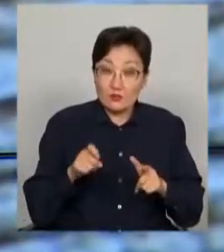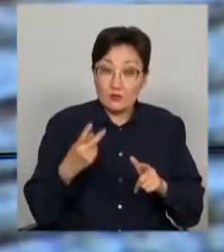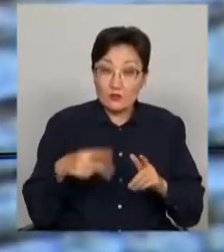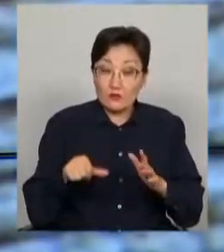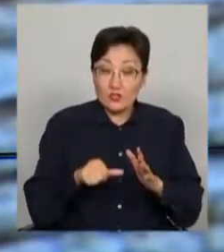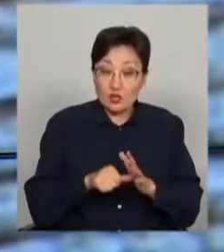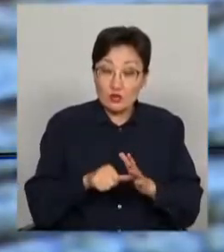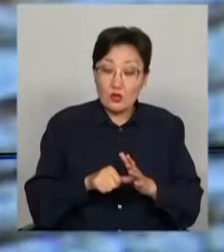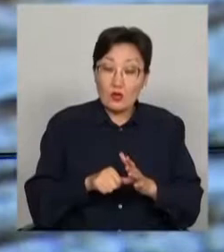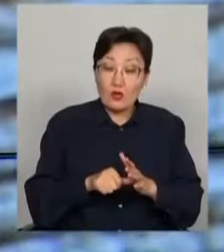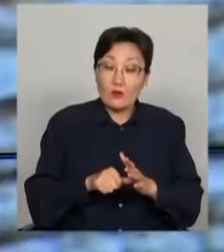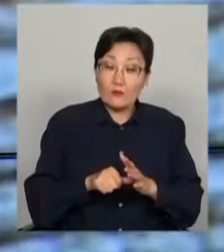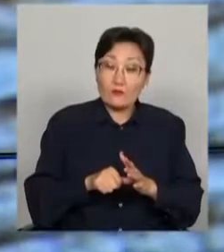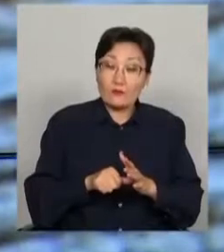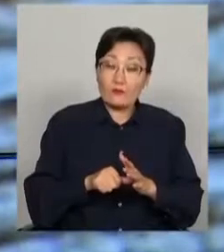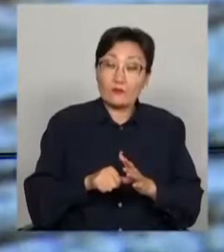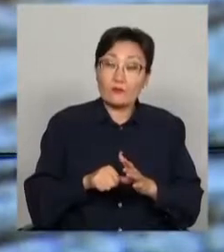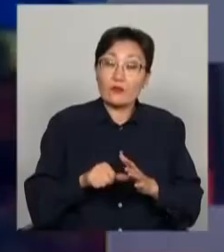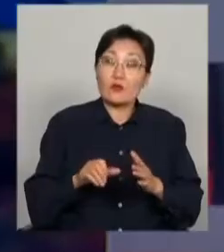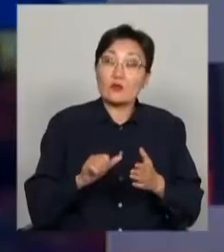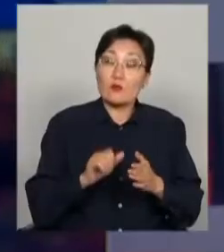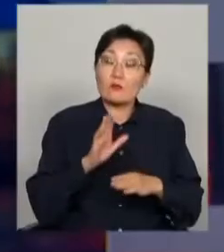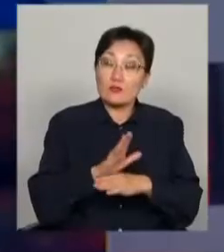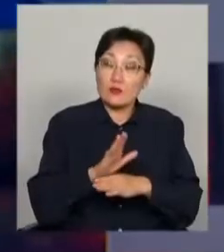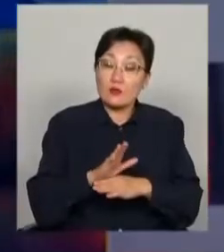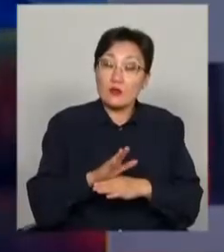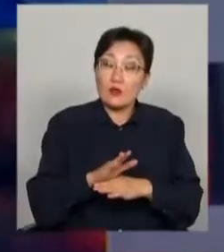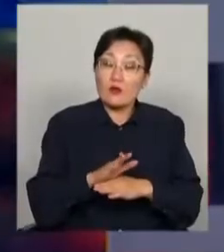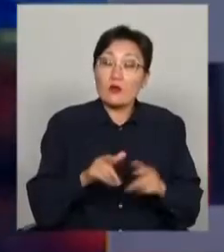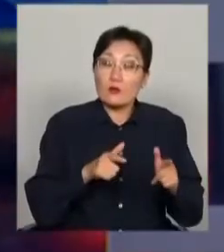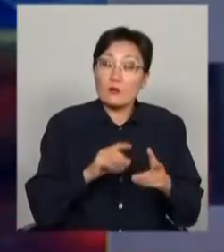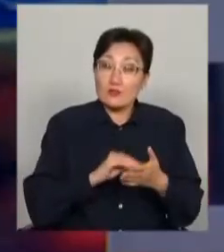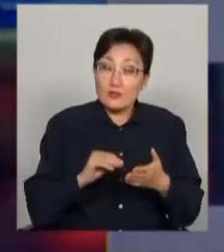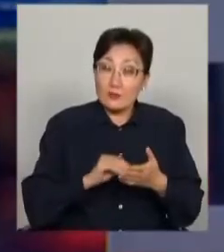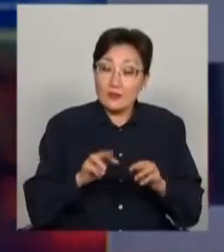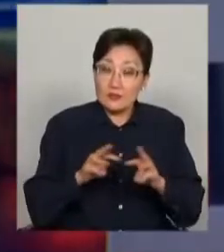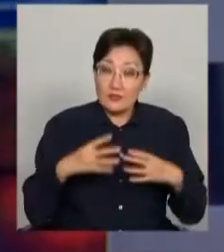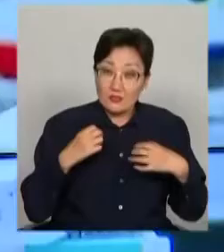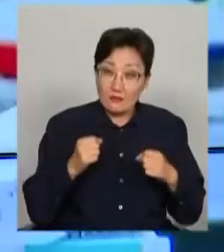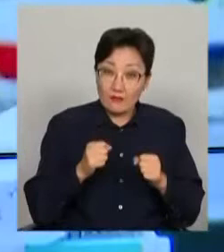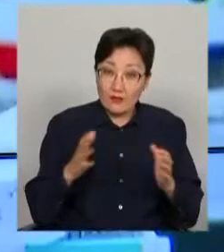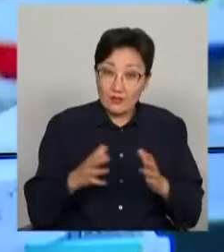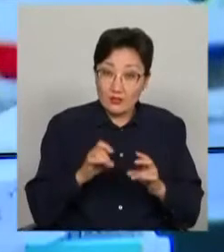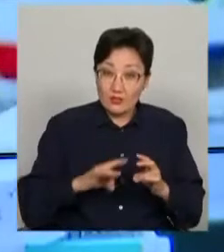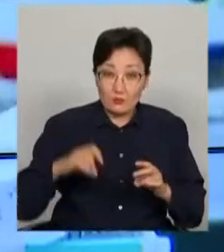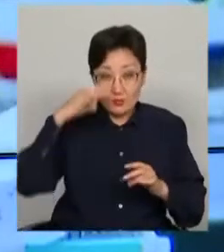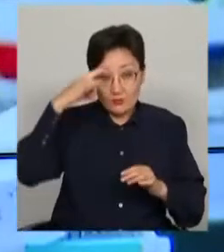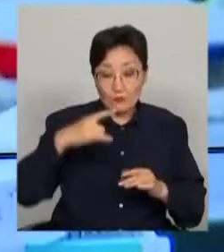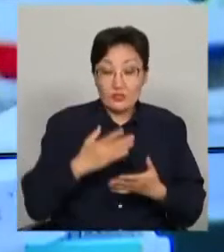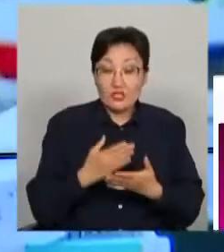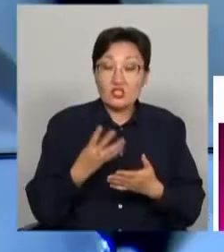126-му клиническому протоколу, разработанному Министерством здравоохранения Республики Казахстан.